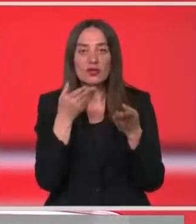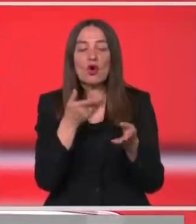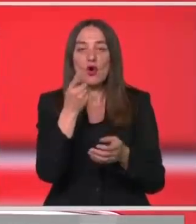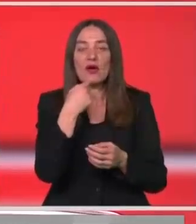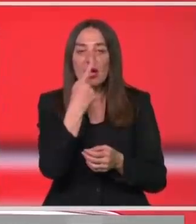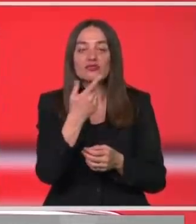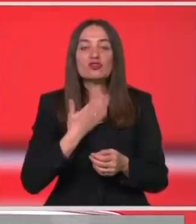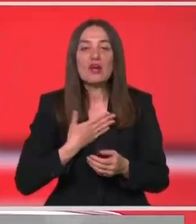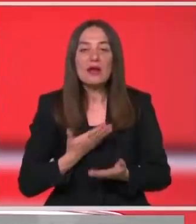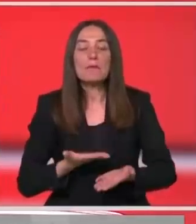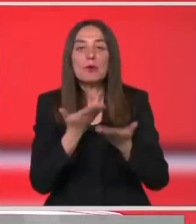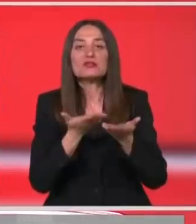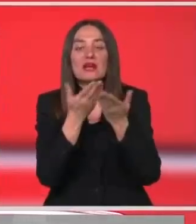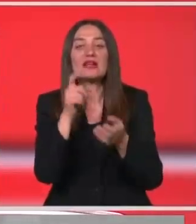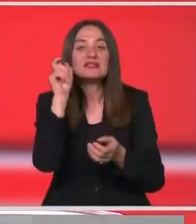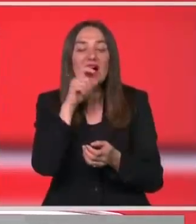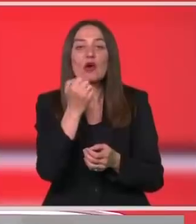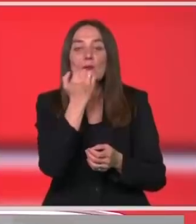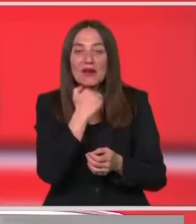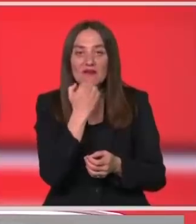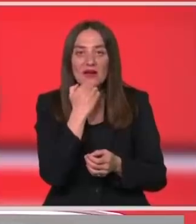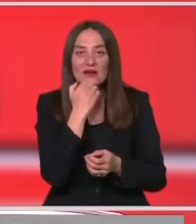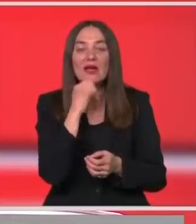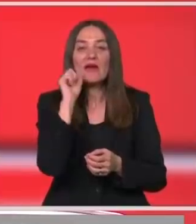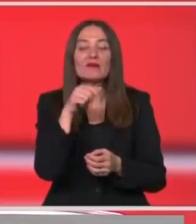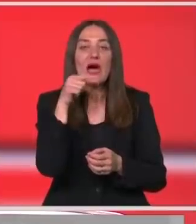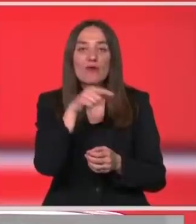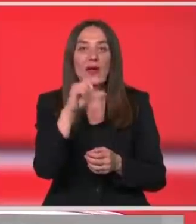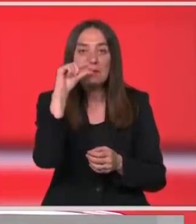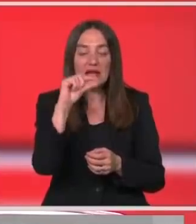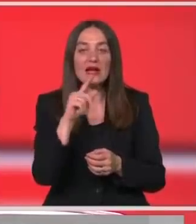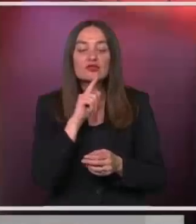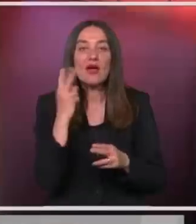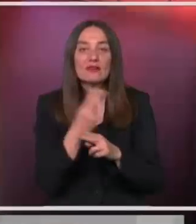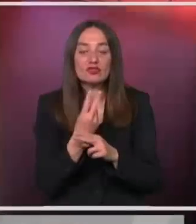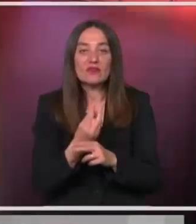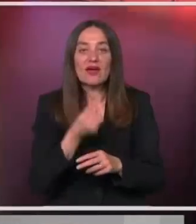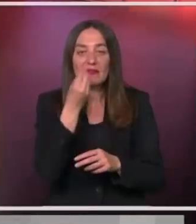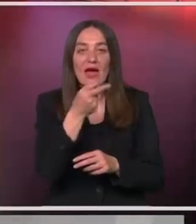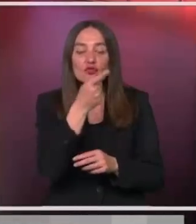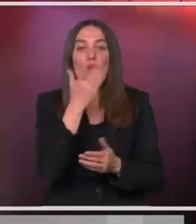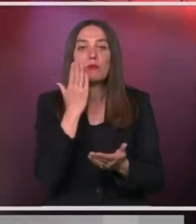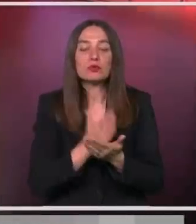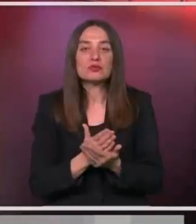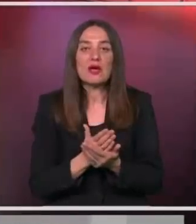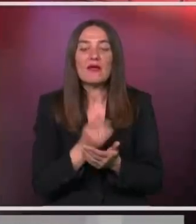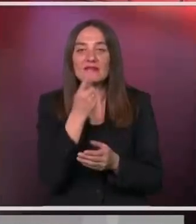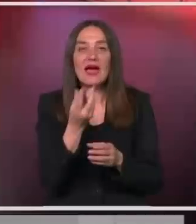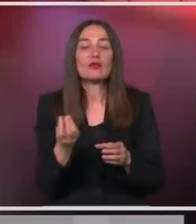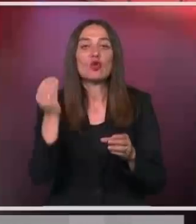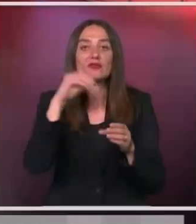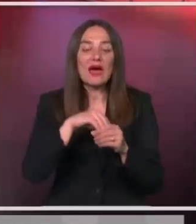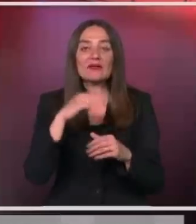želi da podstakne svakog privrednika da ovaj minimalac koji država daje, da to bude taj